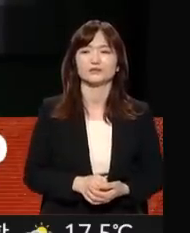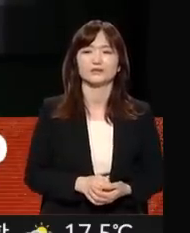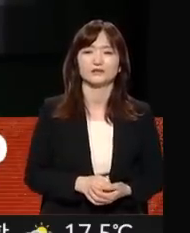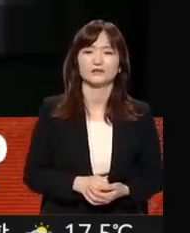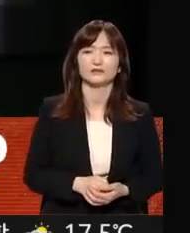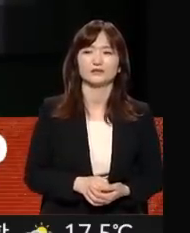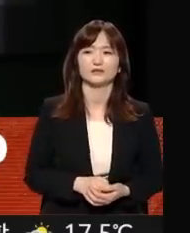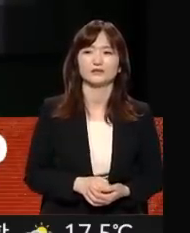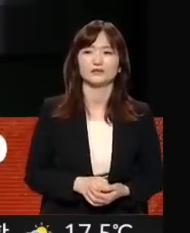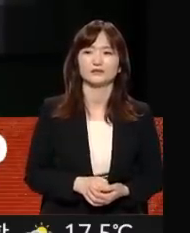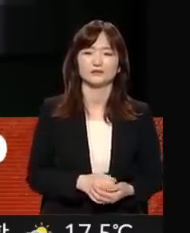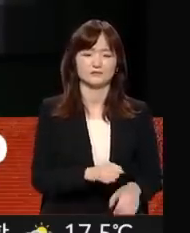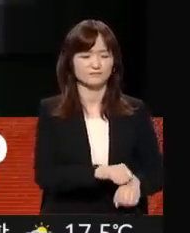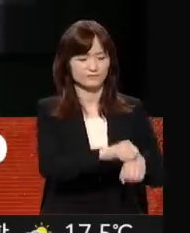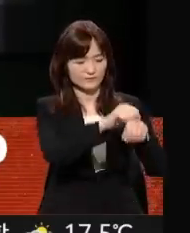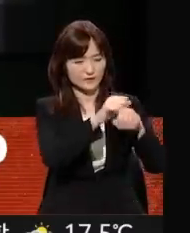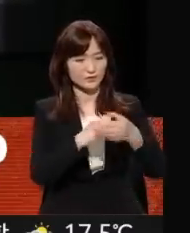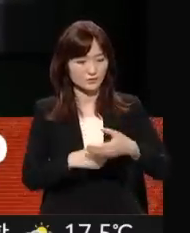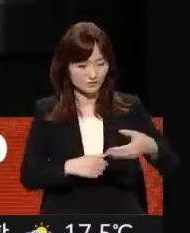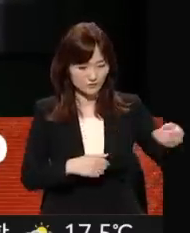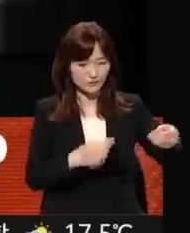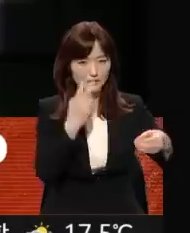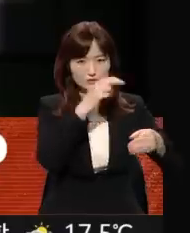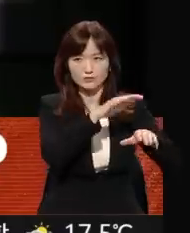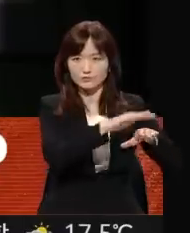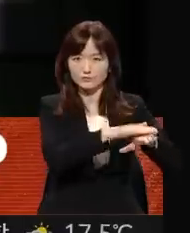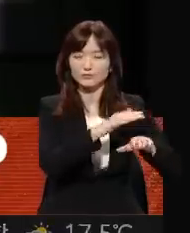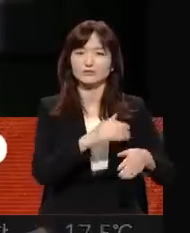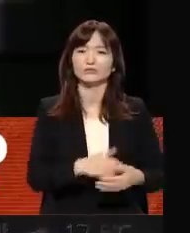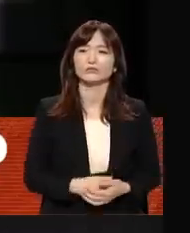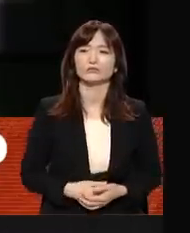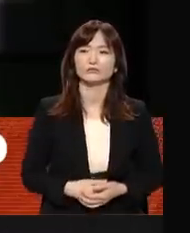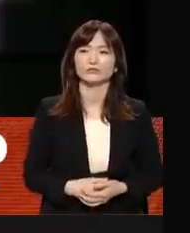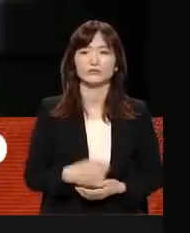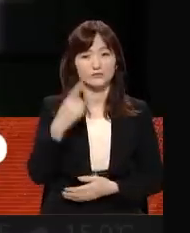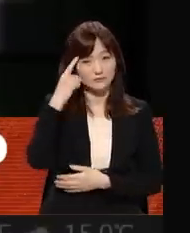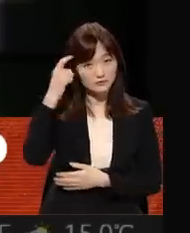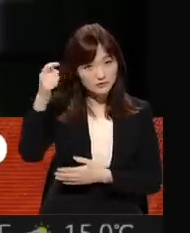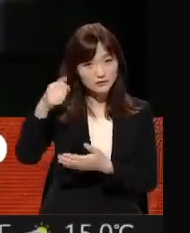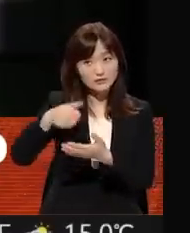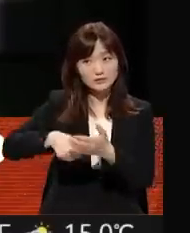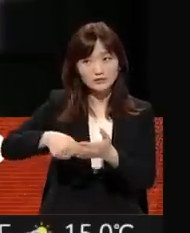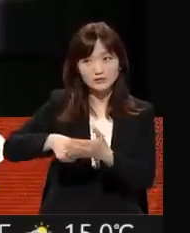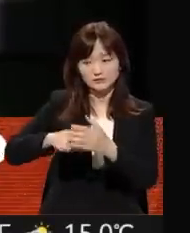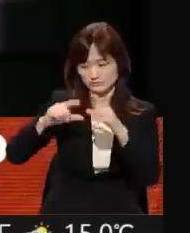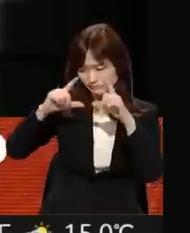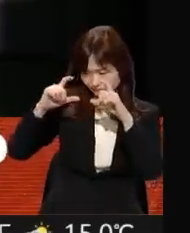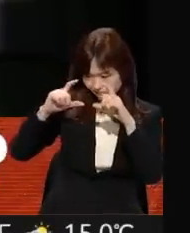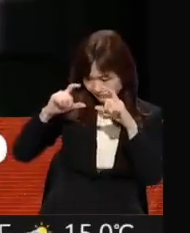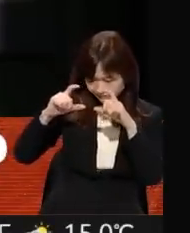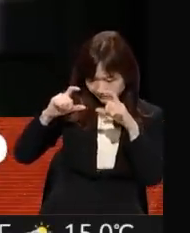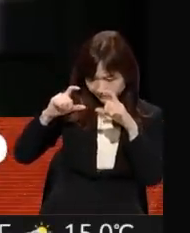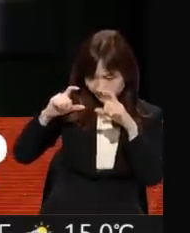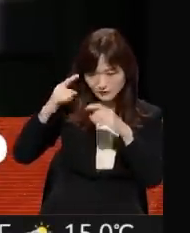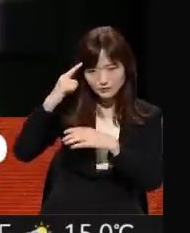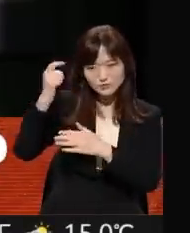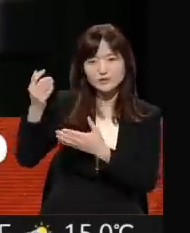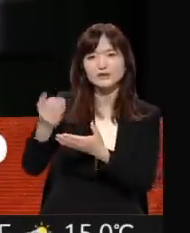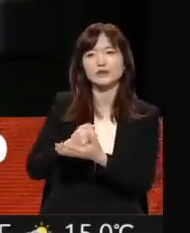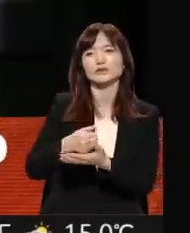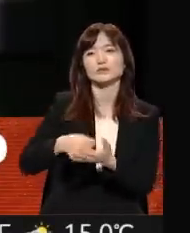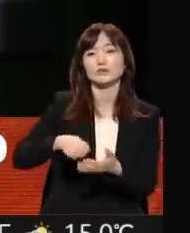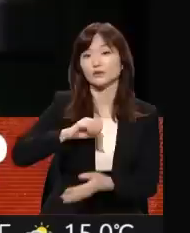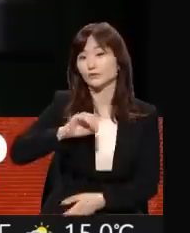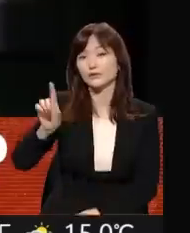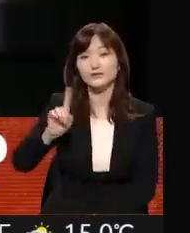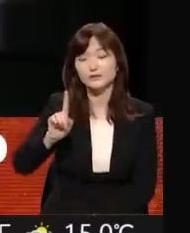문터처블님은 창고라도 대여해서 보관하세요 하셨고요. 황인진님은 이렇게 추억 있는 물건이면 사진을 찍어서 추억만 간직하고 물건은 버리는 거